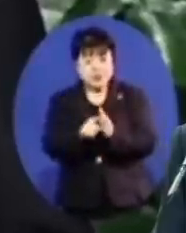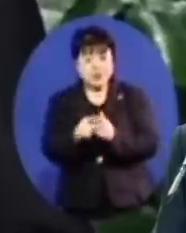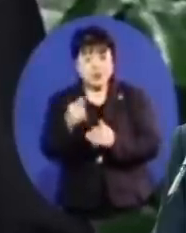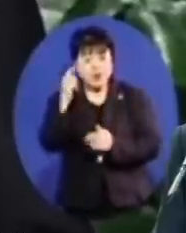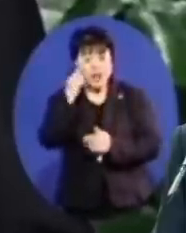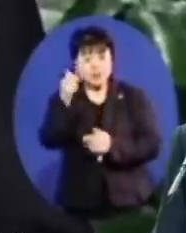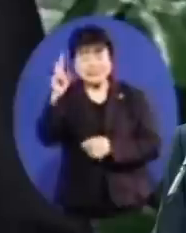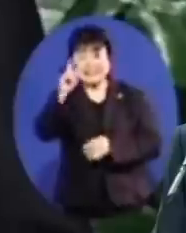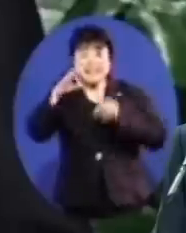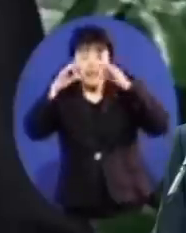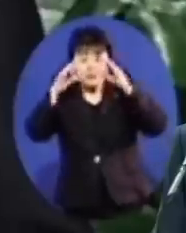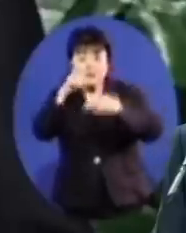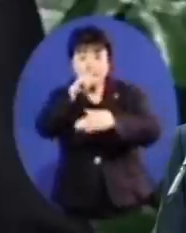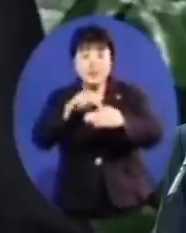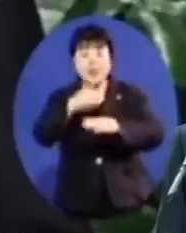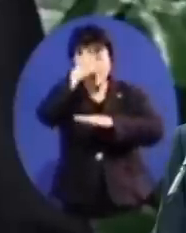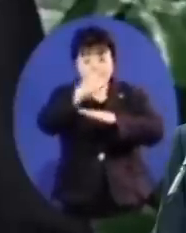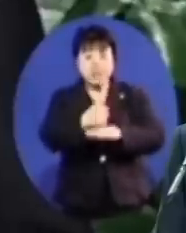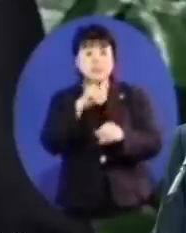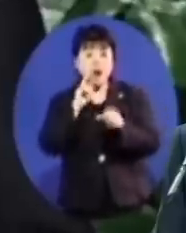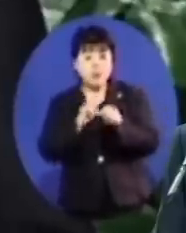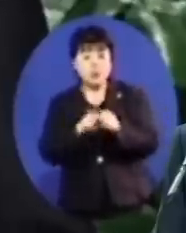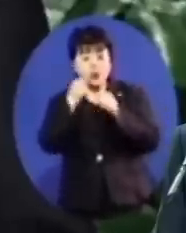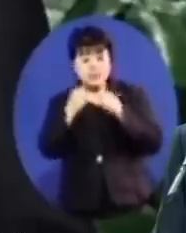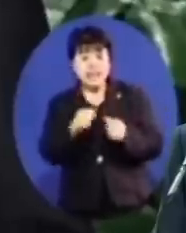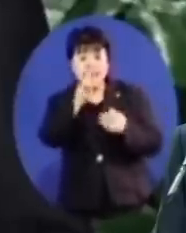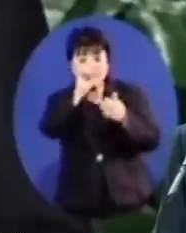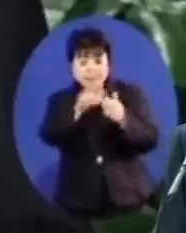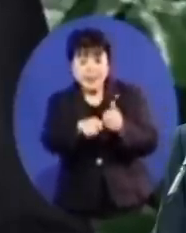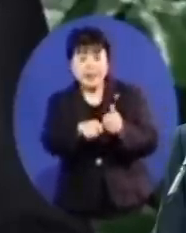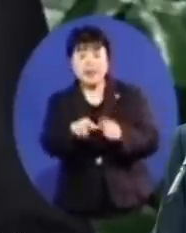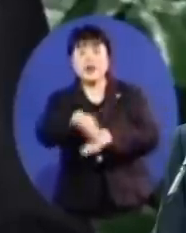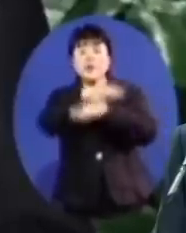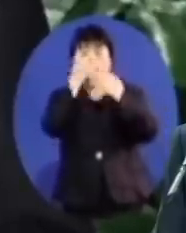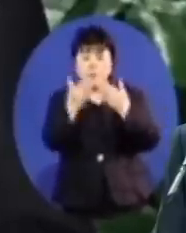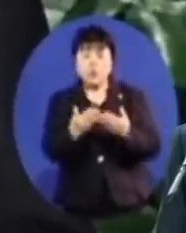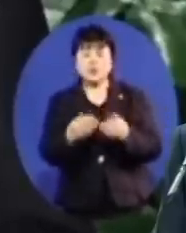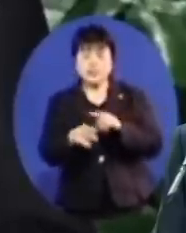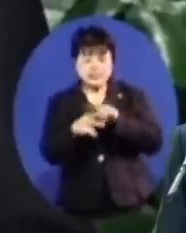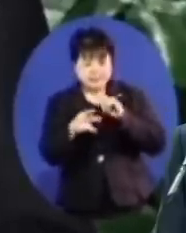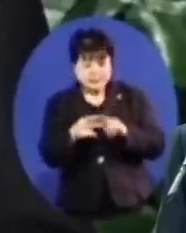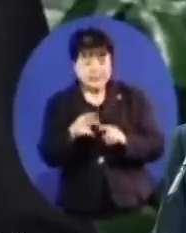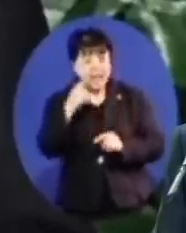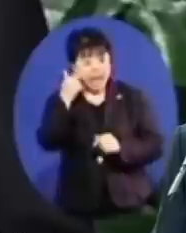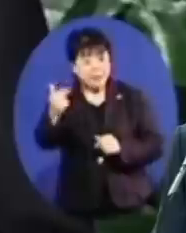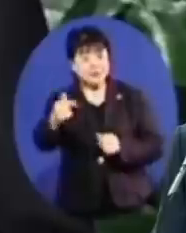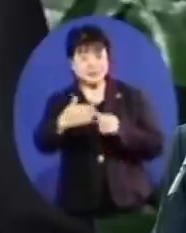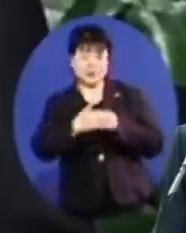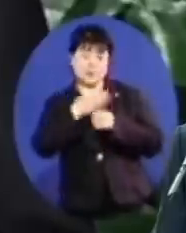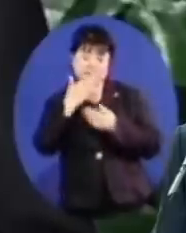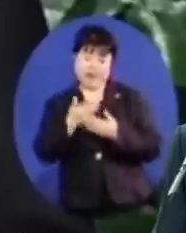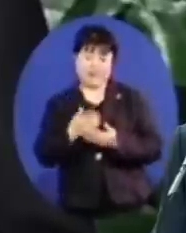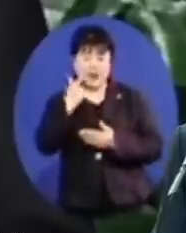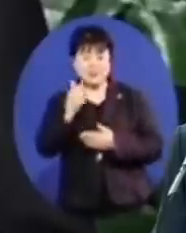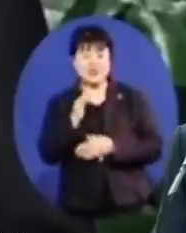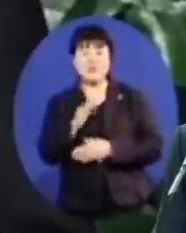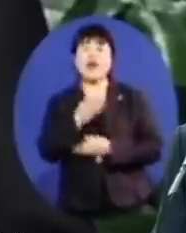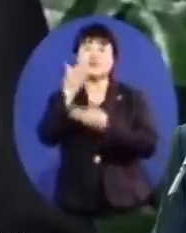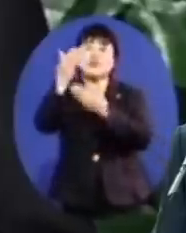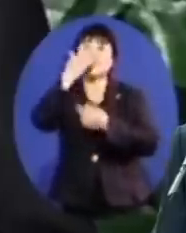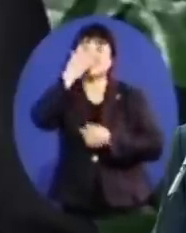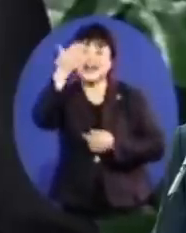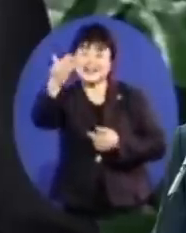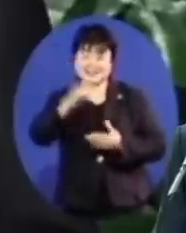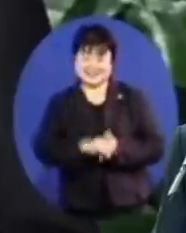찬양하는 것을 내 마음의 궁극적인 목표로 삼고 살면은 무엇을 하든지 그 아버지의 도움을 받고 아버지께 영광을 돌리시는